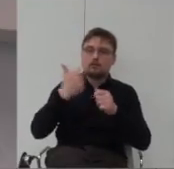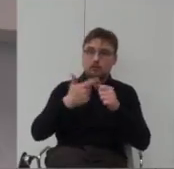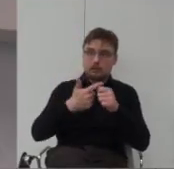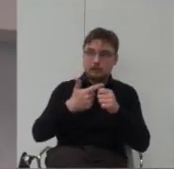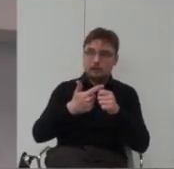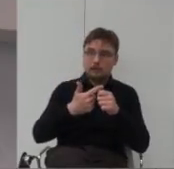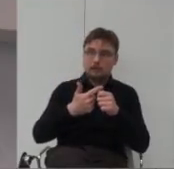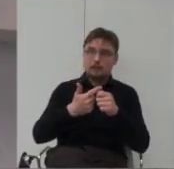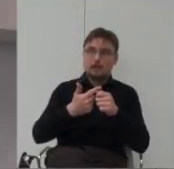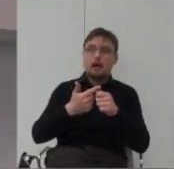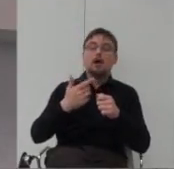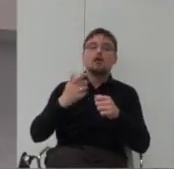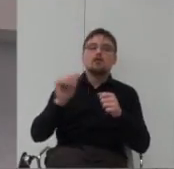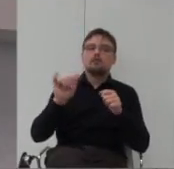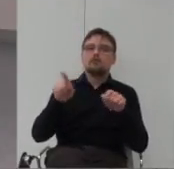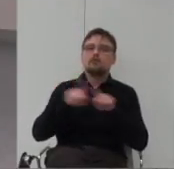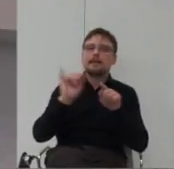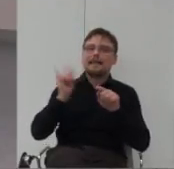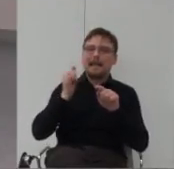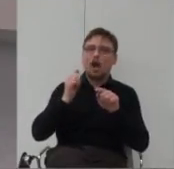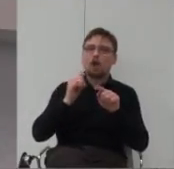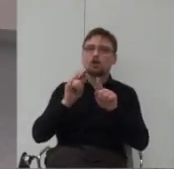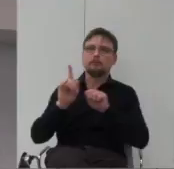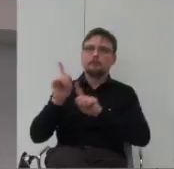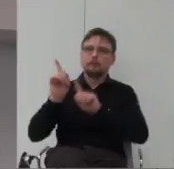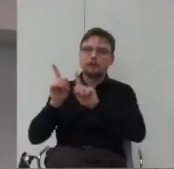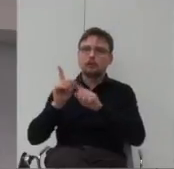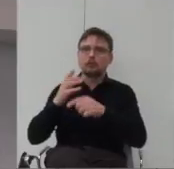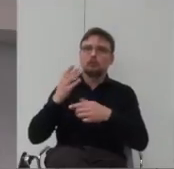biurach. Początek wieku XX